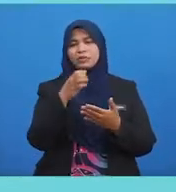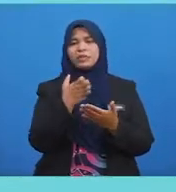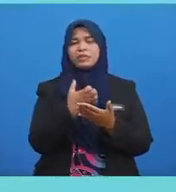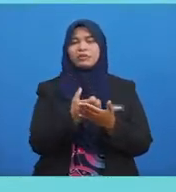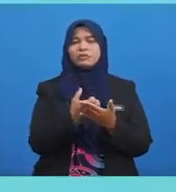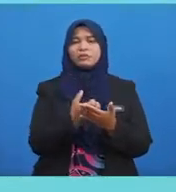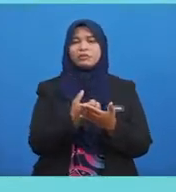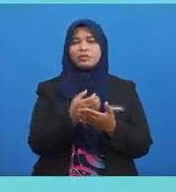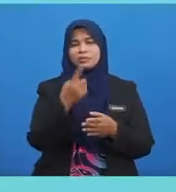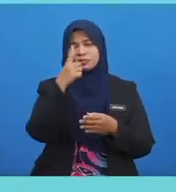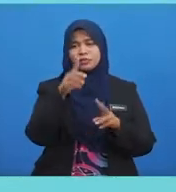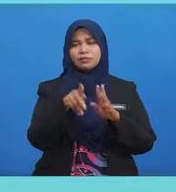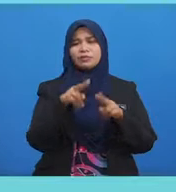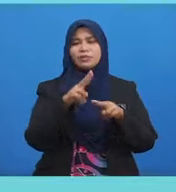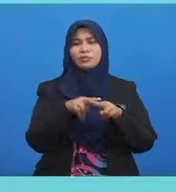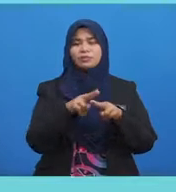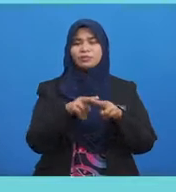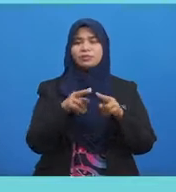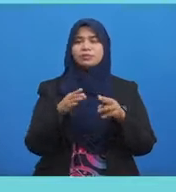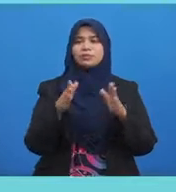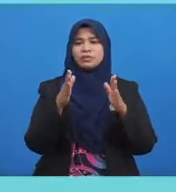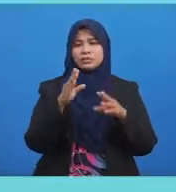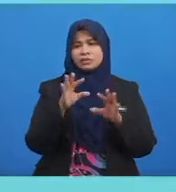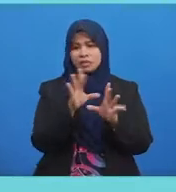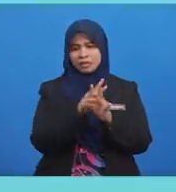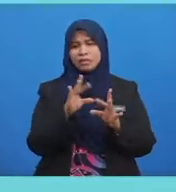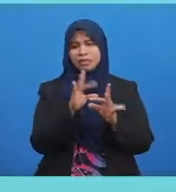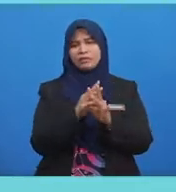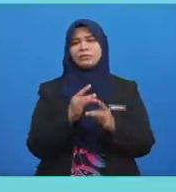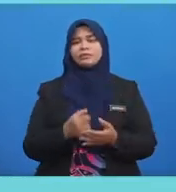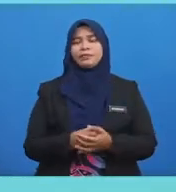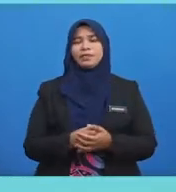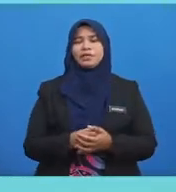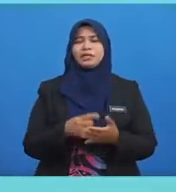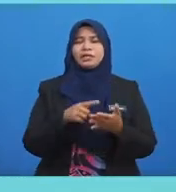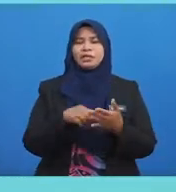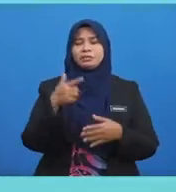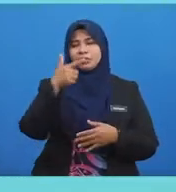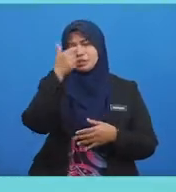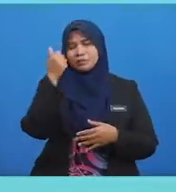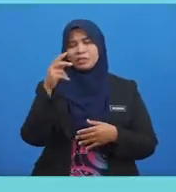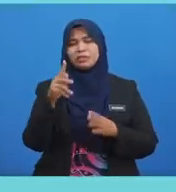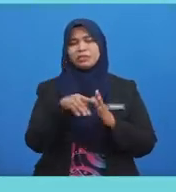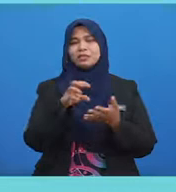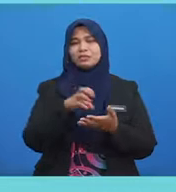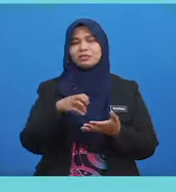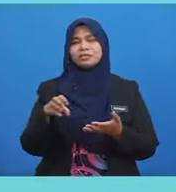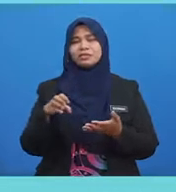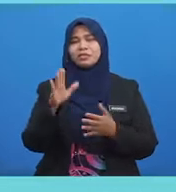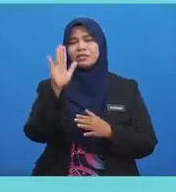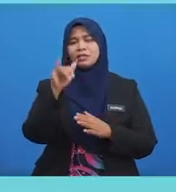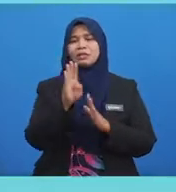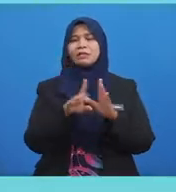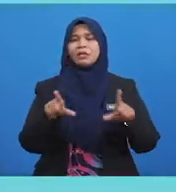aspek ekonomi kepada penduduk Sarawak. Keadaan ini disebabkan oleh kemusnahan yang